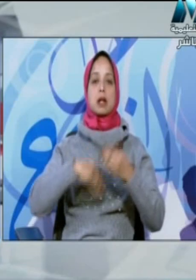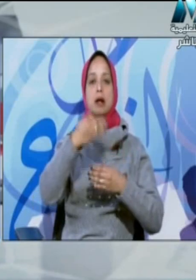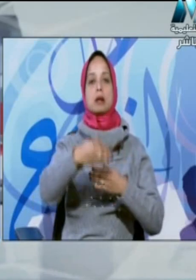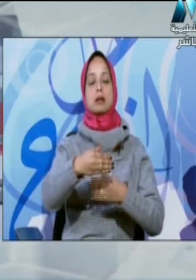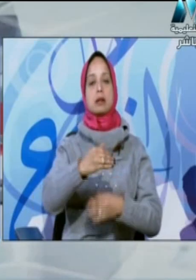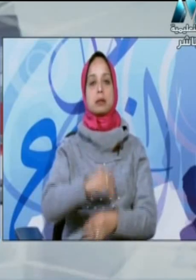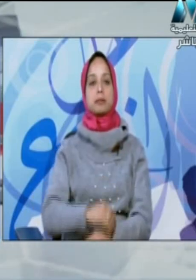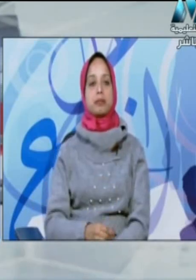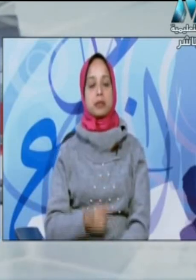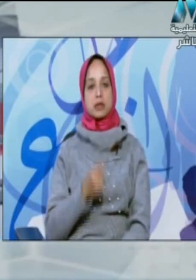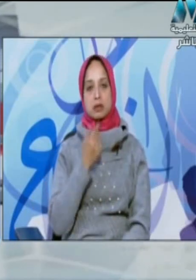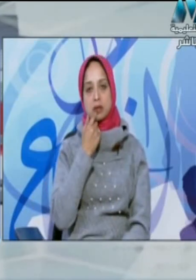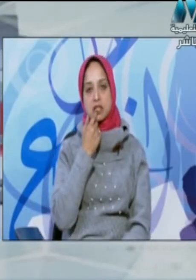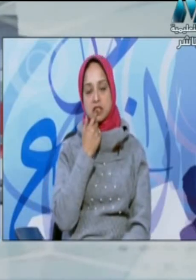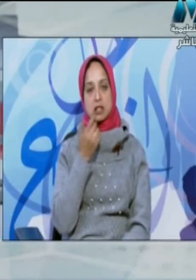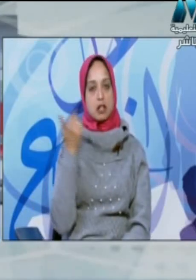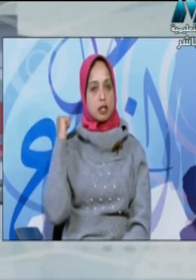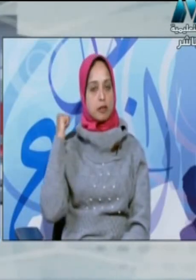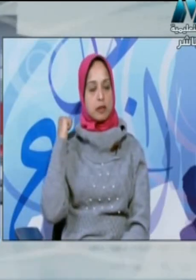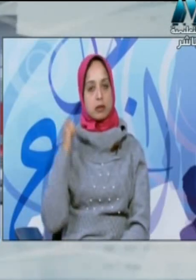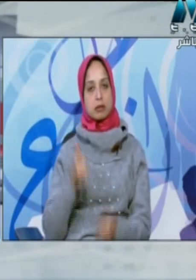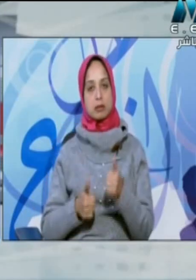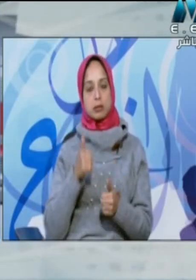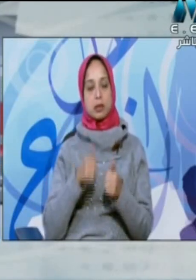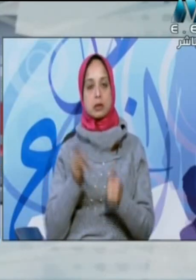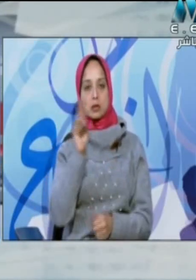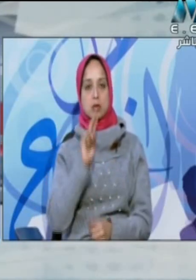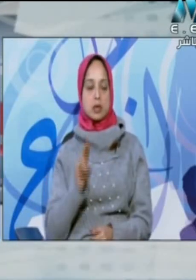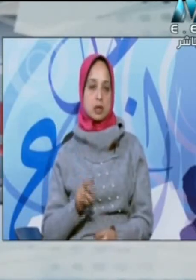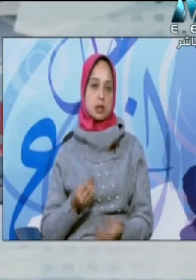فاتت ما العلاقه